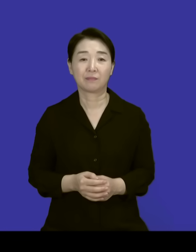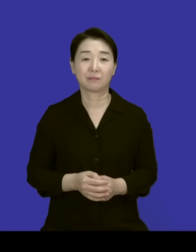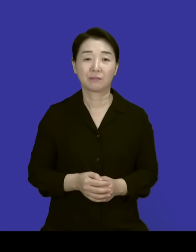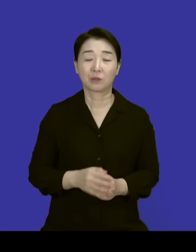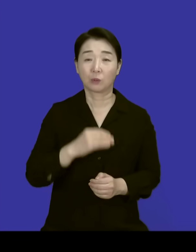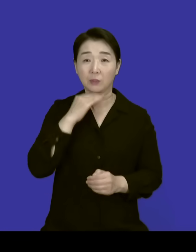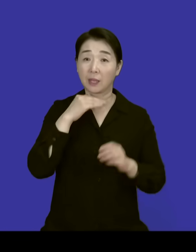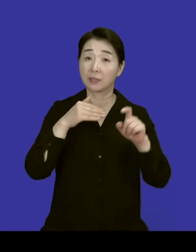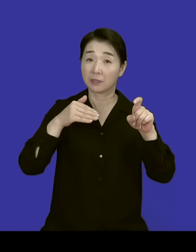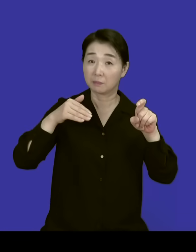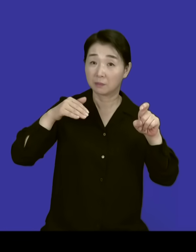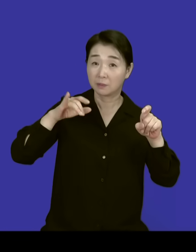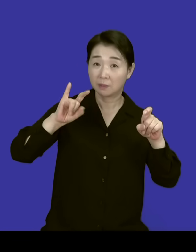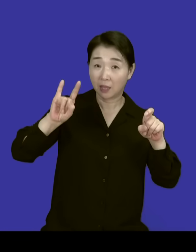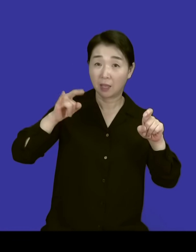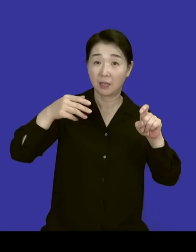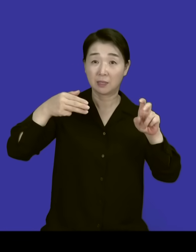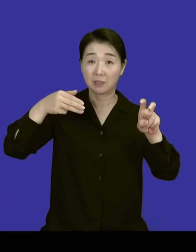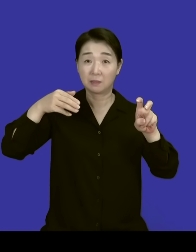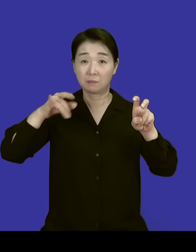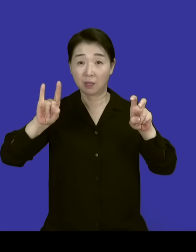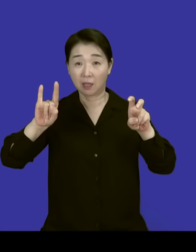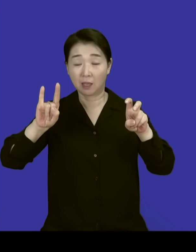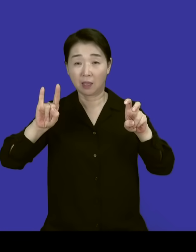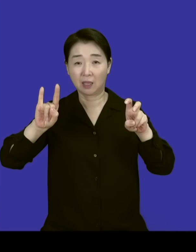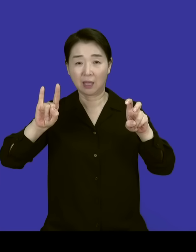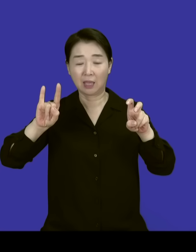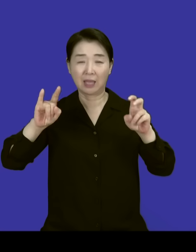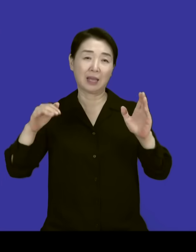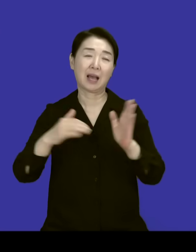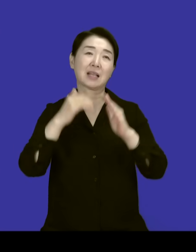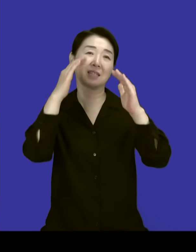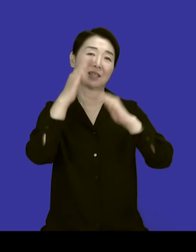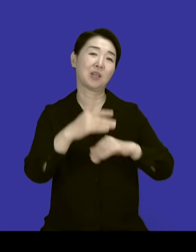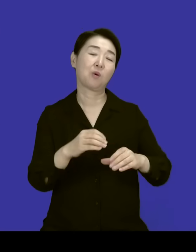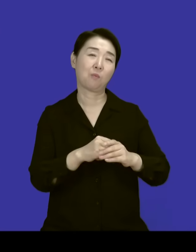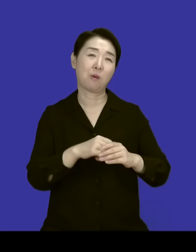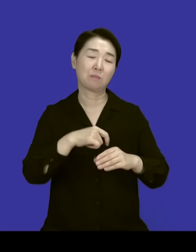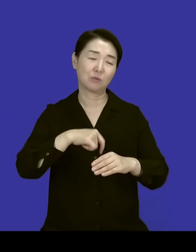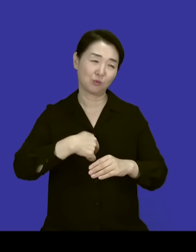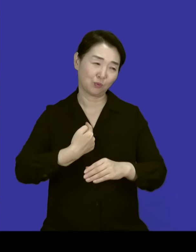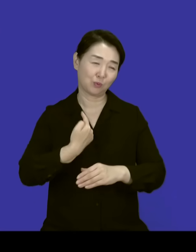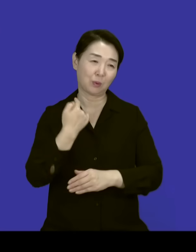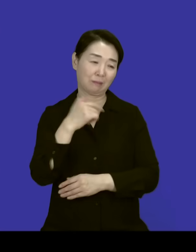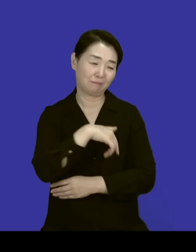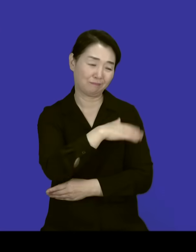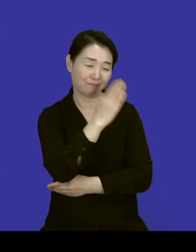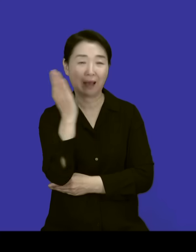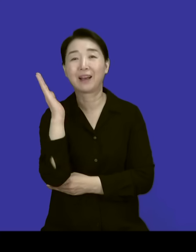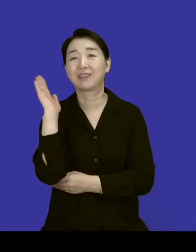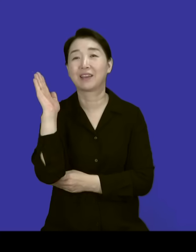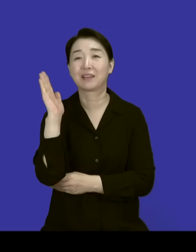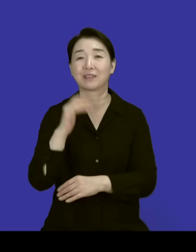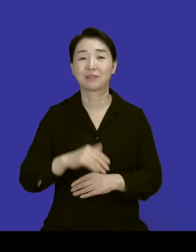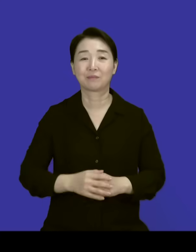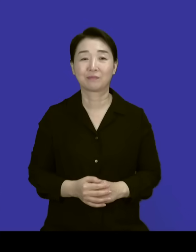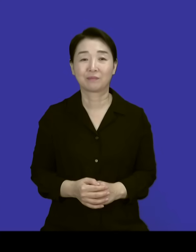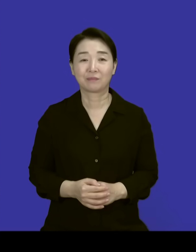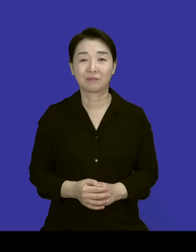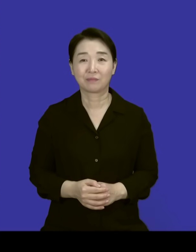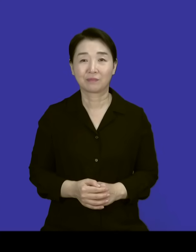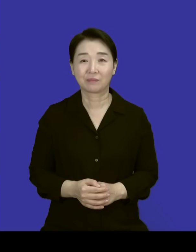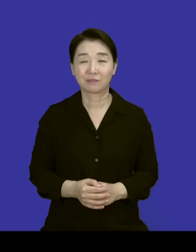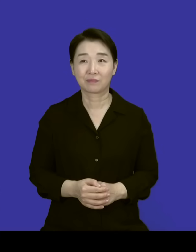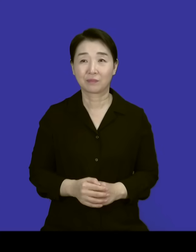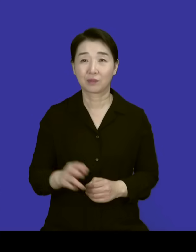10대 때부터 20대 가기 때까지의 얘기들이 다 있었어요. 거기에. 자전적 얘기. 예, 8개 곡이. 그래서 딱 앨범 내자마자 계약을